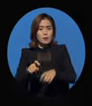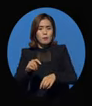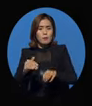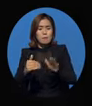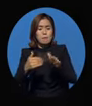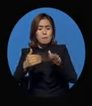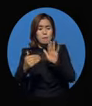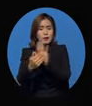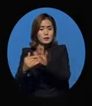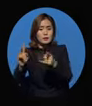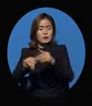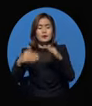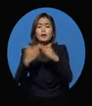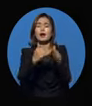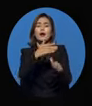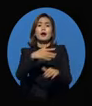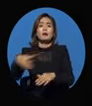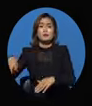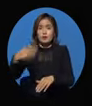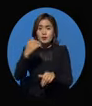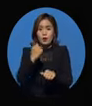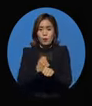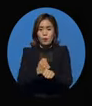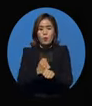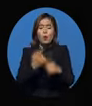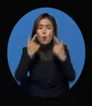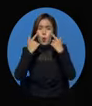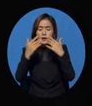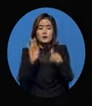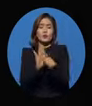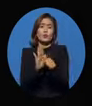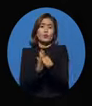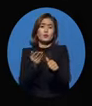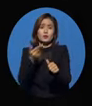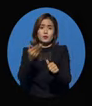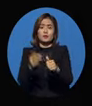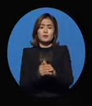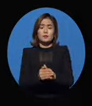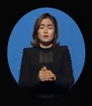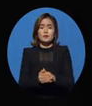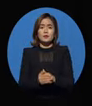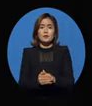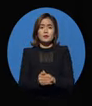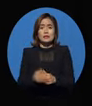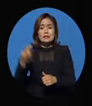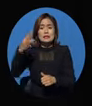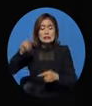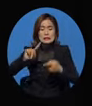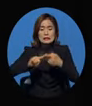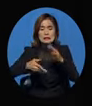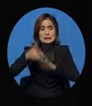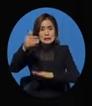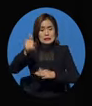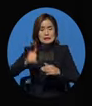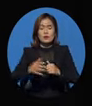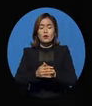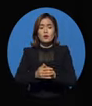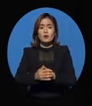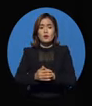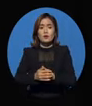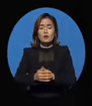확실하게 집행될 수 있도록 당 이견 일하겠습니다 저는 인천 시장으로서 부도위기에 인천을